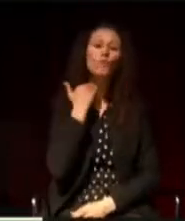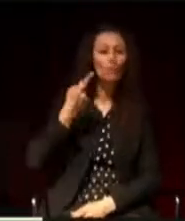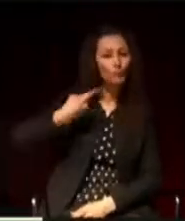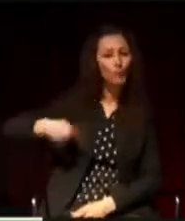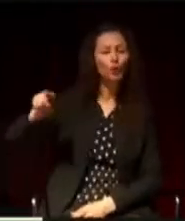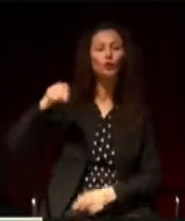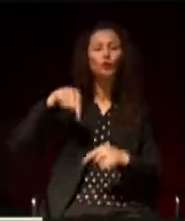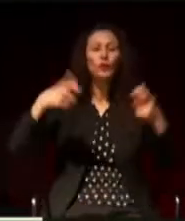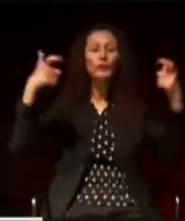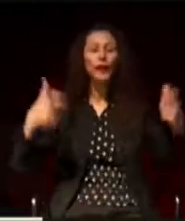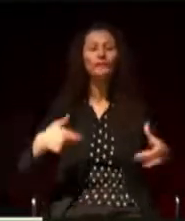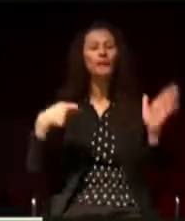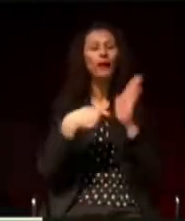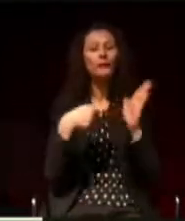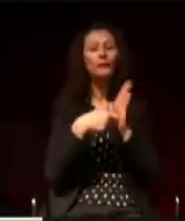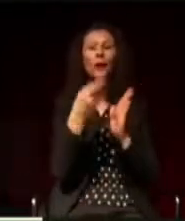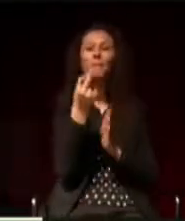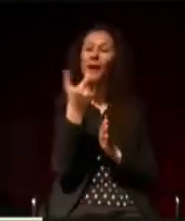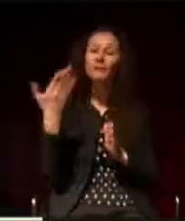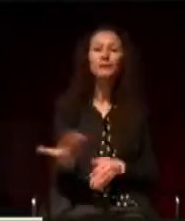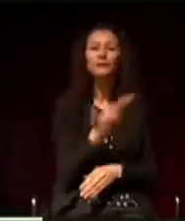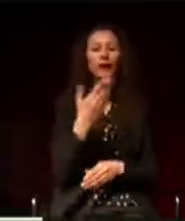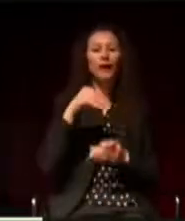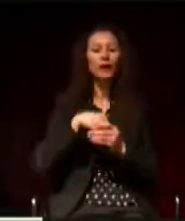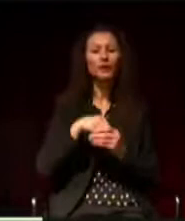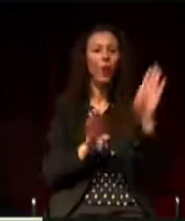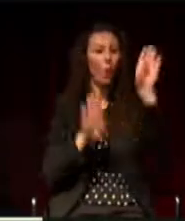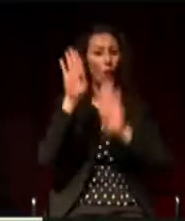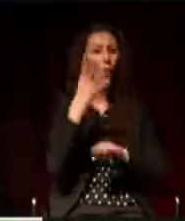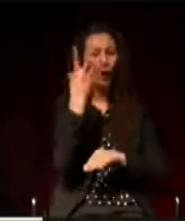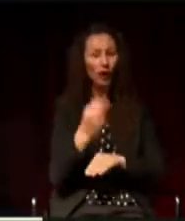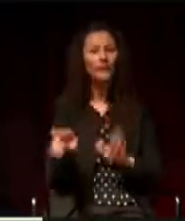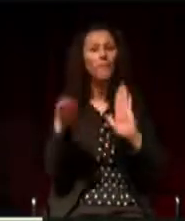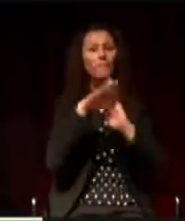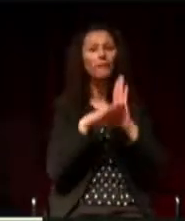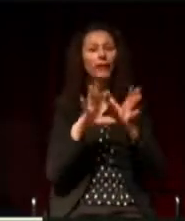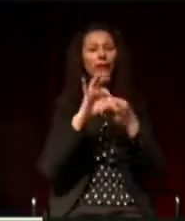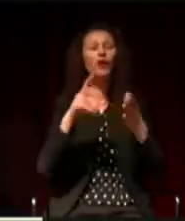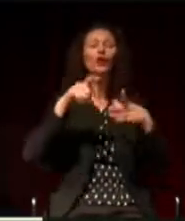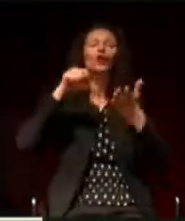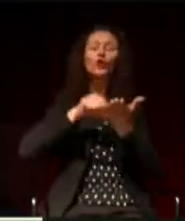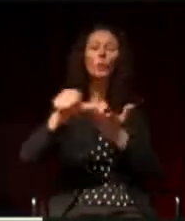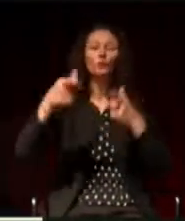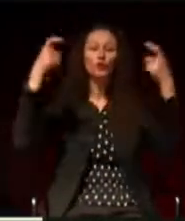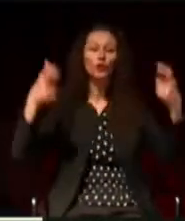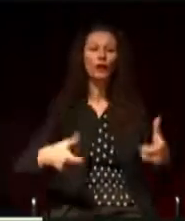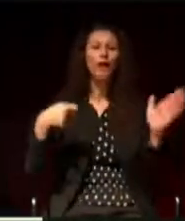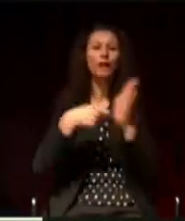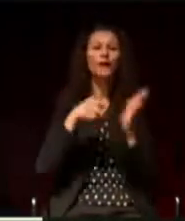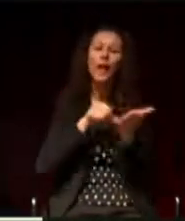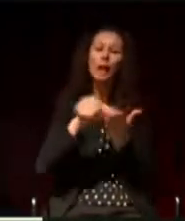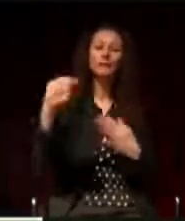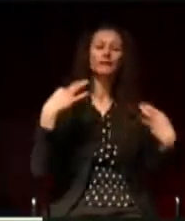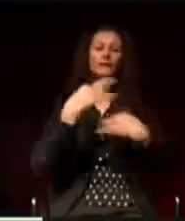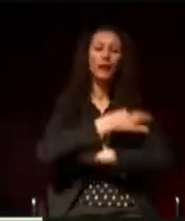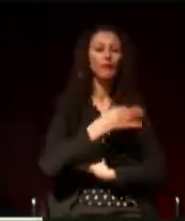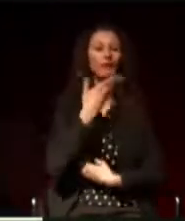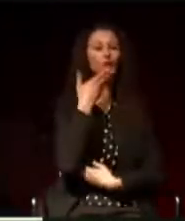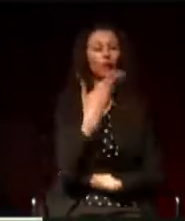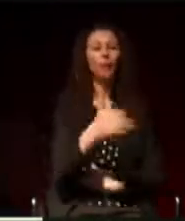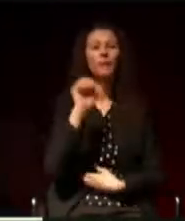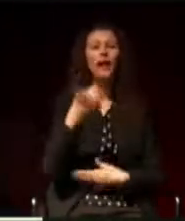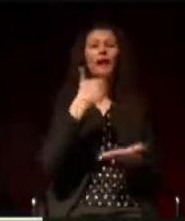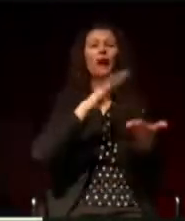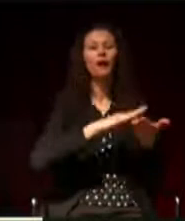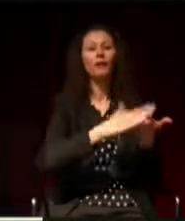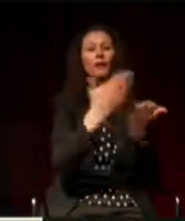biliriz. Bu kent adına biraz daha sonra oynayacağımız madde ile ilgili tüm şehrimiz adına hepinize saygılar sunuyorum.